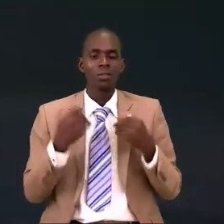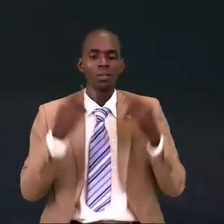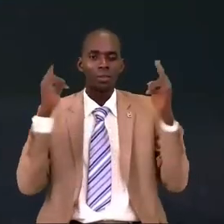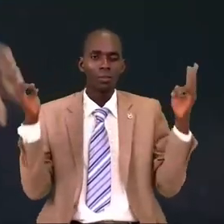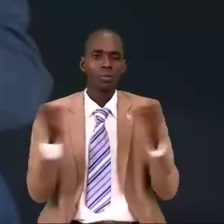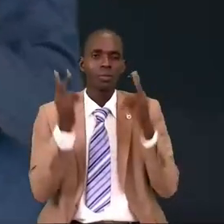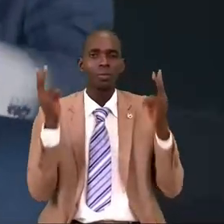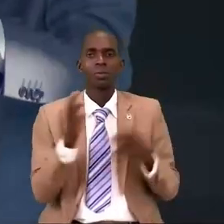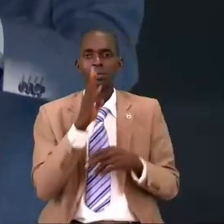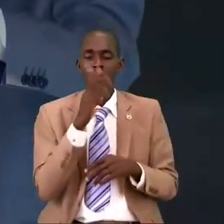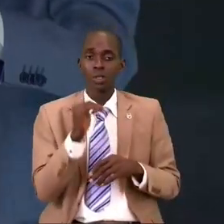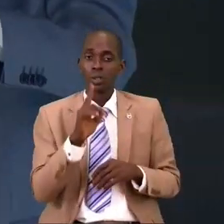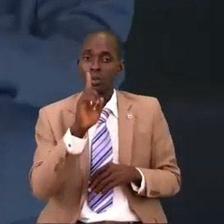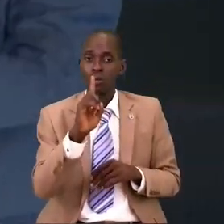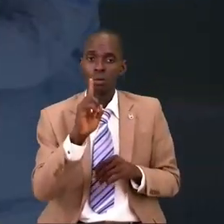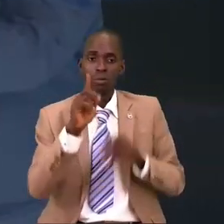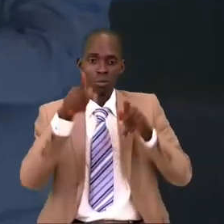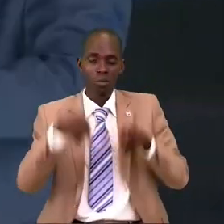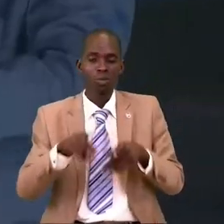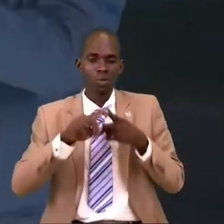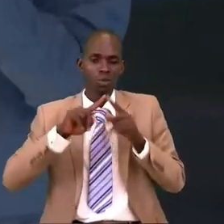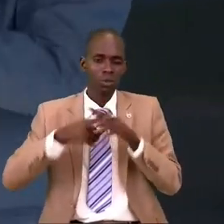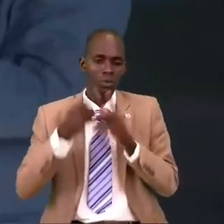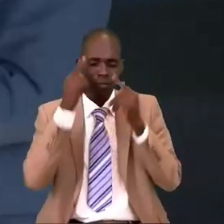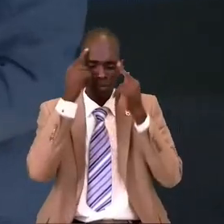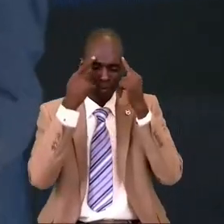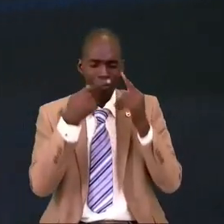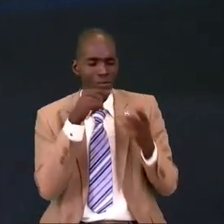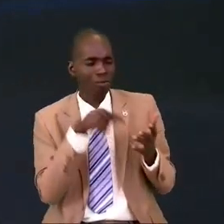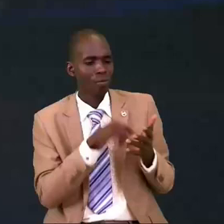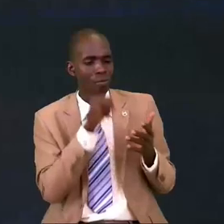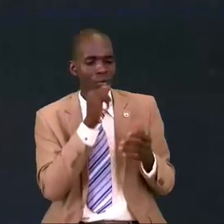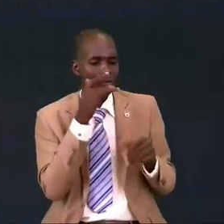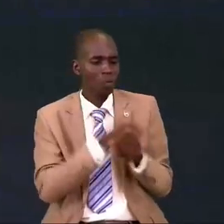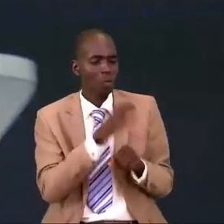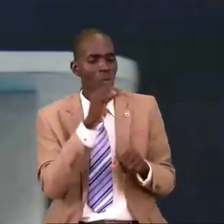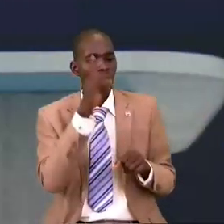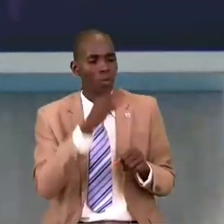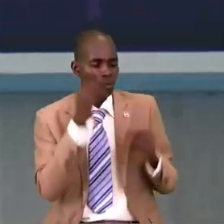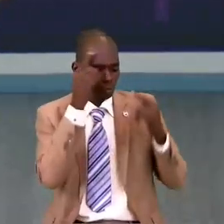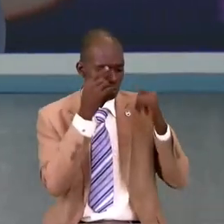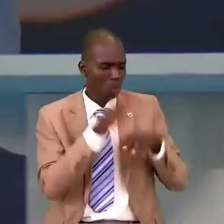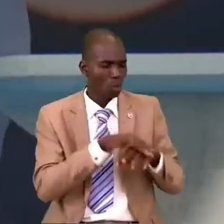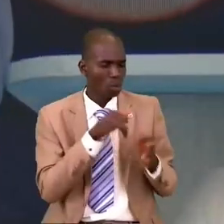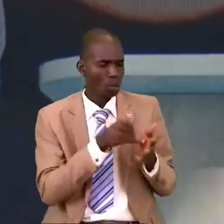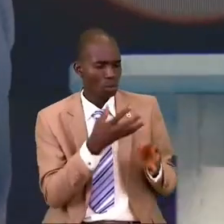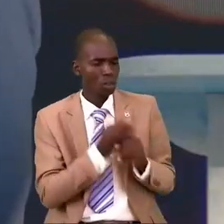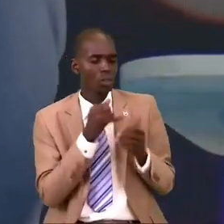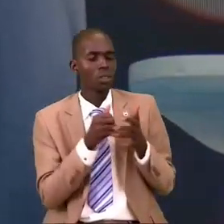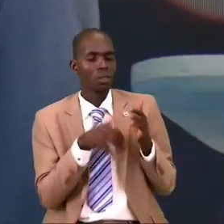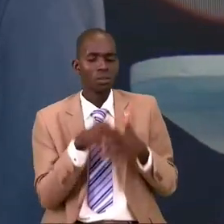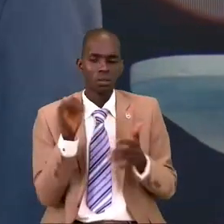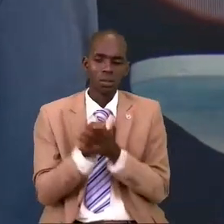Dieu, creuse ça, médite ça. Voici le précepte du Seigneur, creuse ça et médite dessus. Ça,